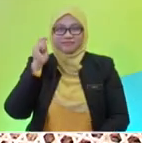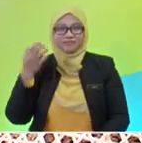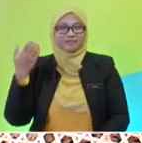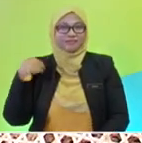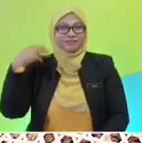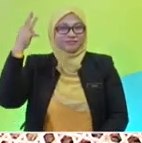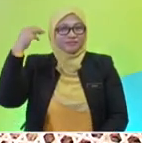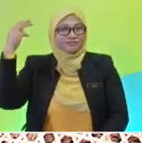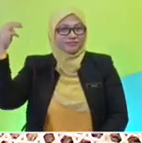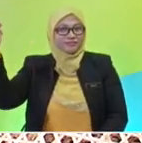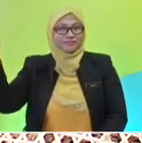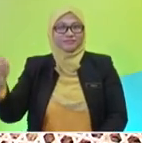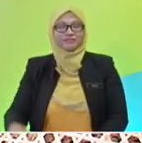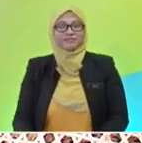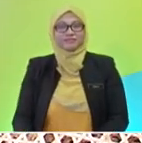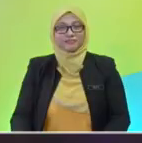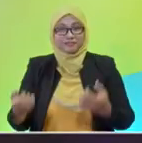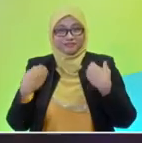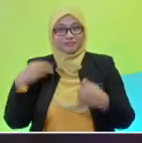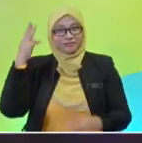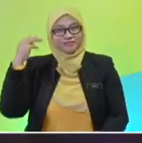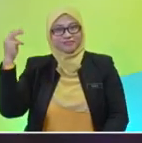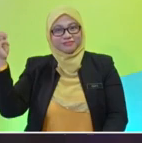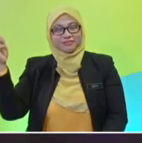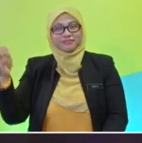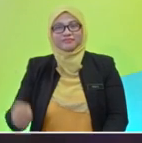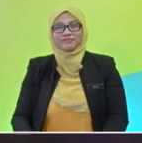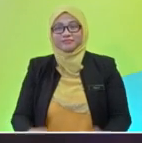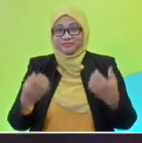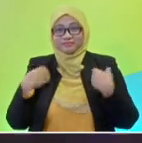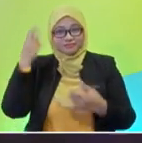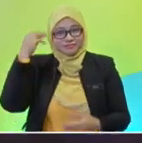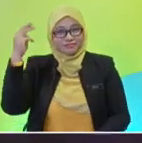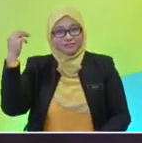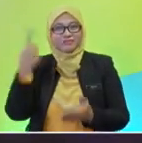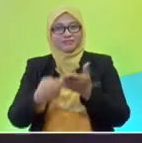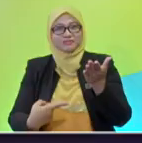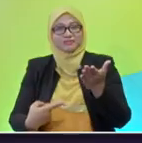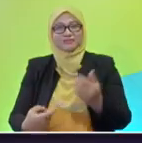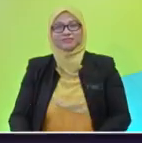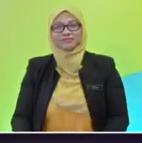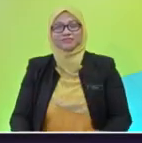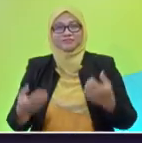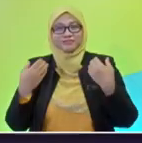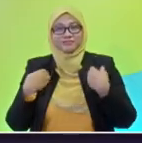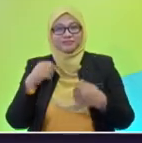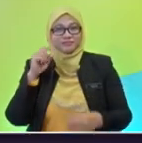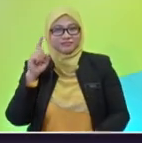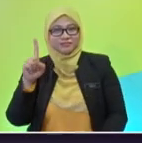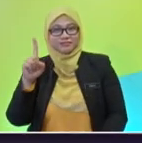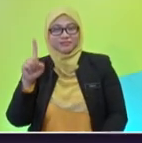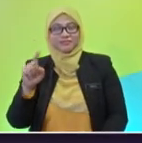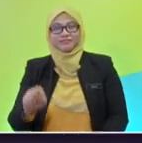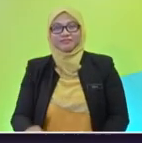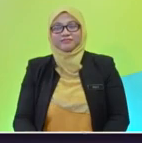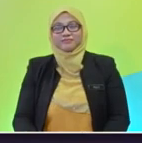Cikgu. Hanif ada mimpi? Saya pun ada mimpi juga. Cikgu ada mimpi apa tadi, Cikgu? Saya mimpi ada satu pesanan disampaikan